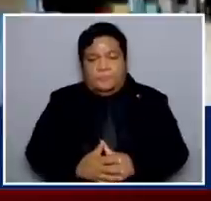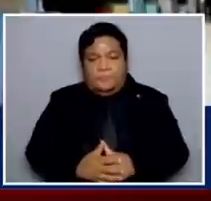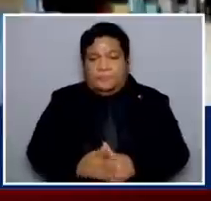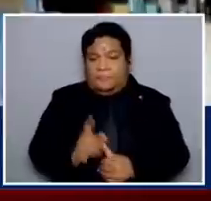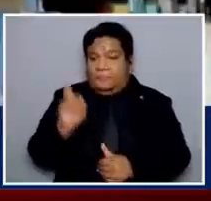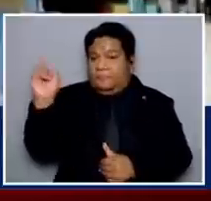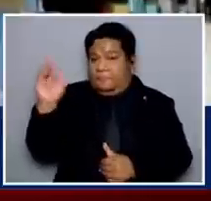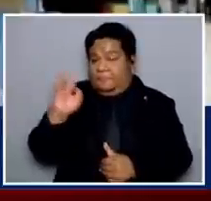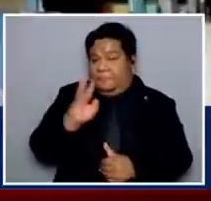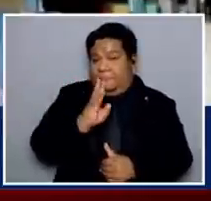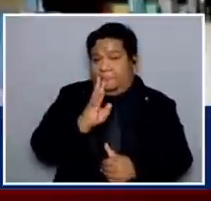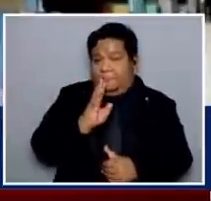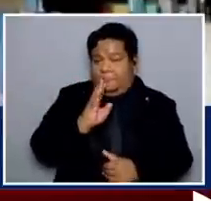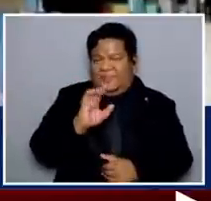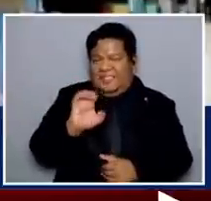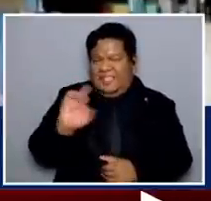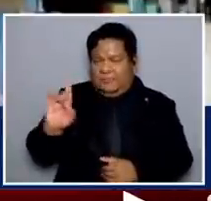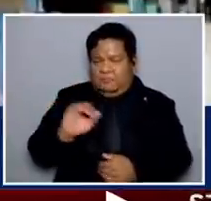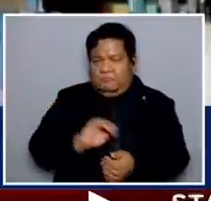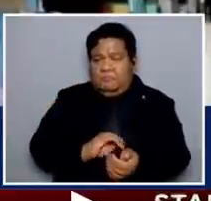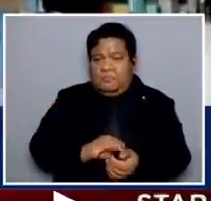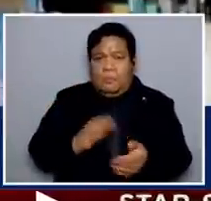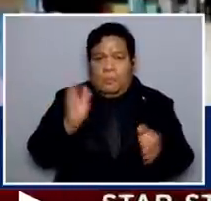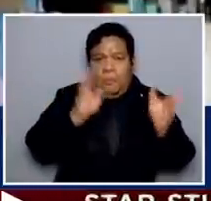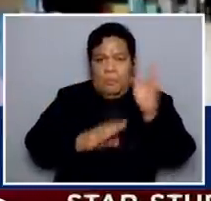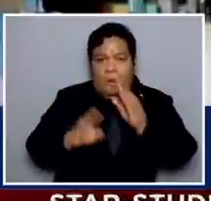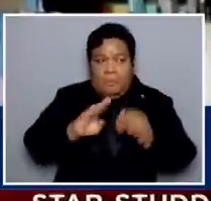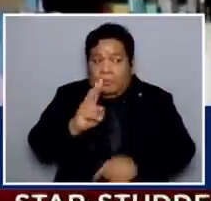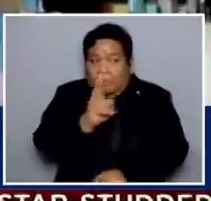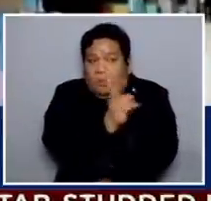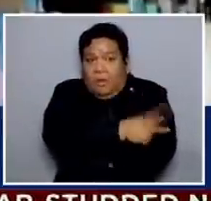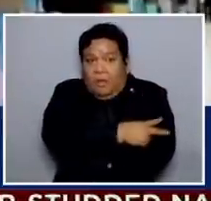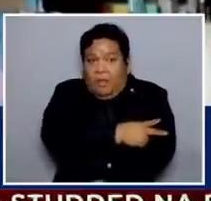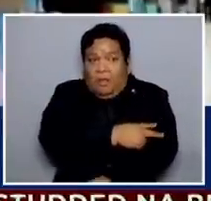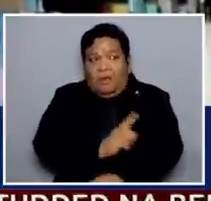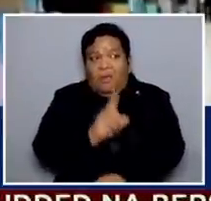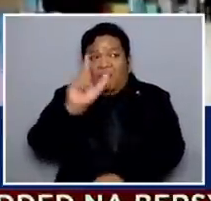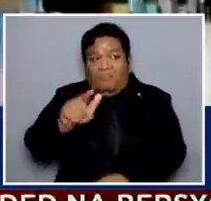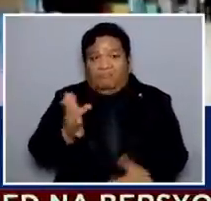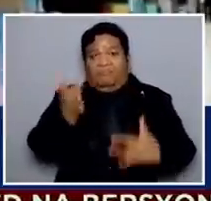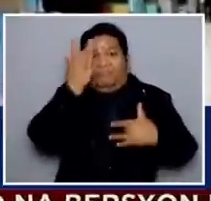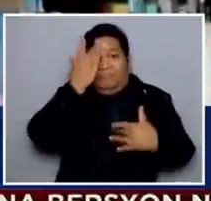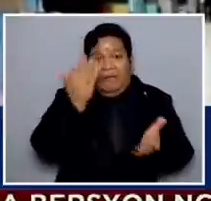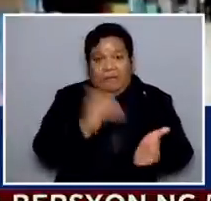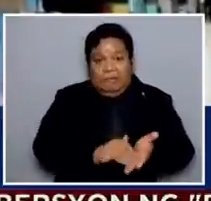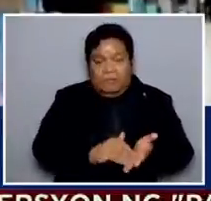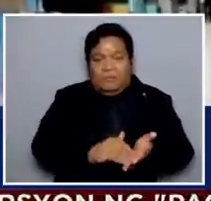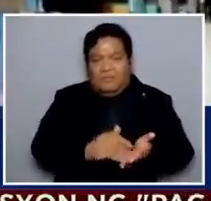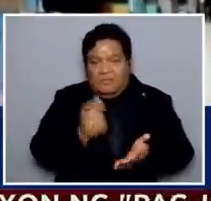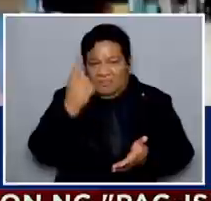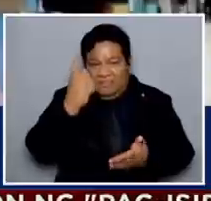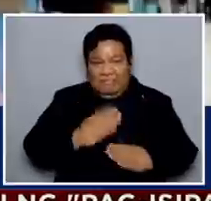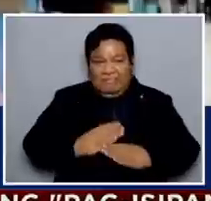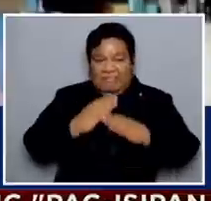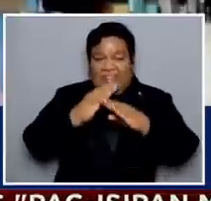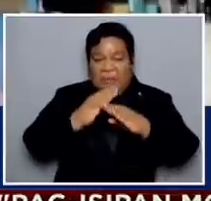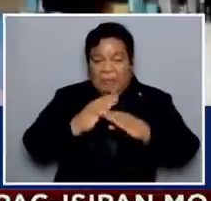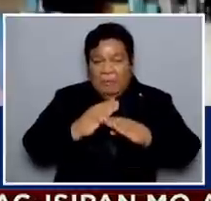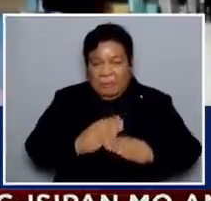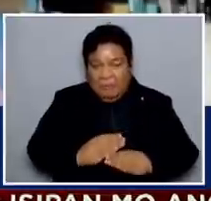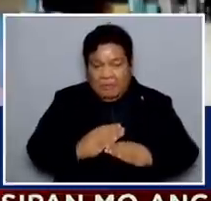problems with breakthrough infections. Yung efficacy for preventing infection is only about 30-40%, but